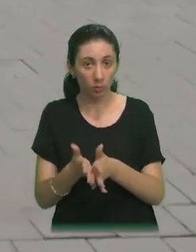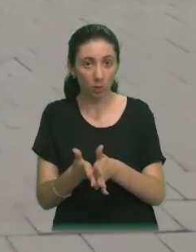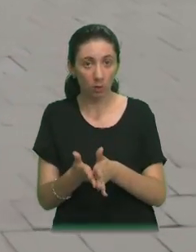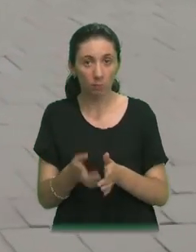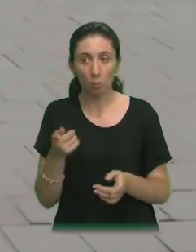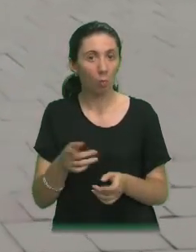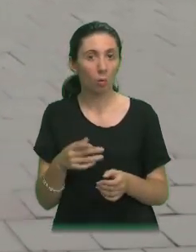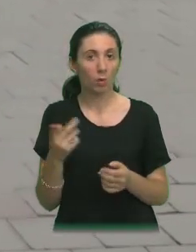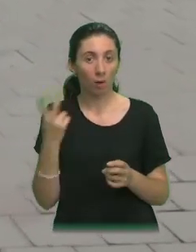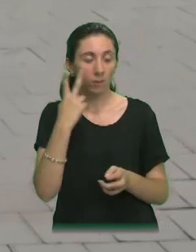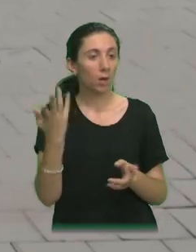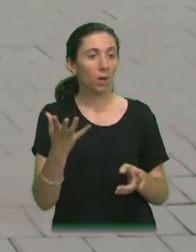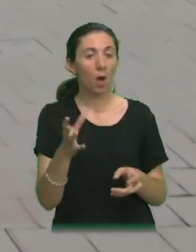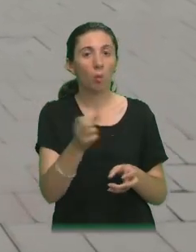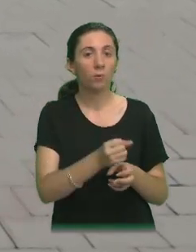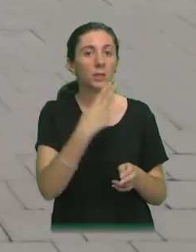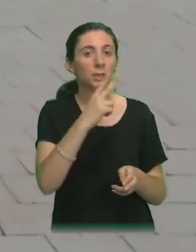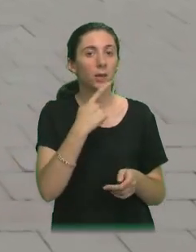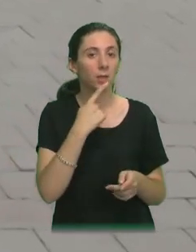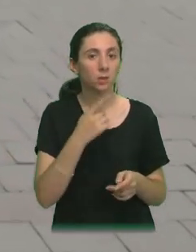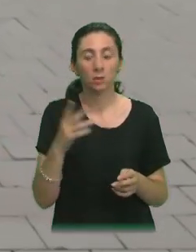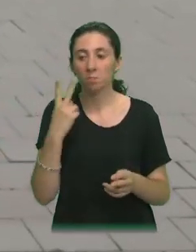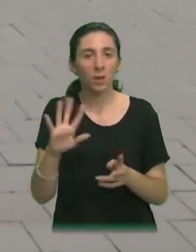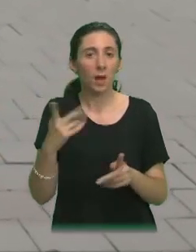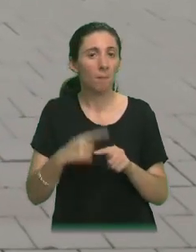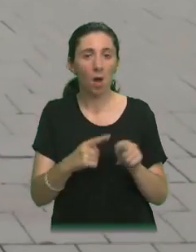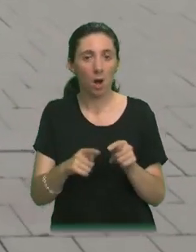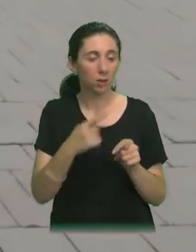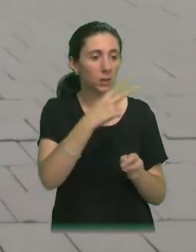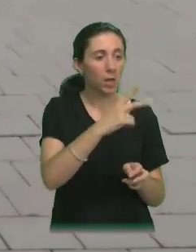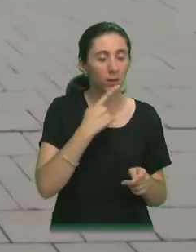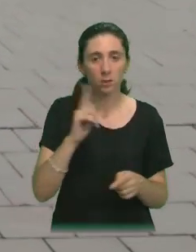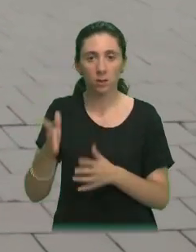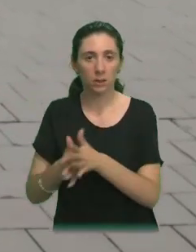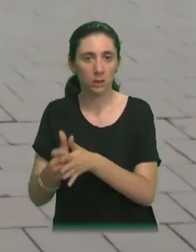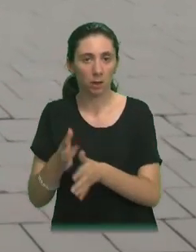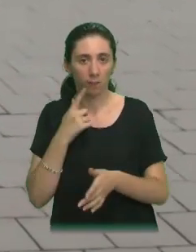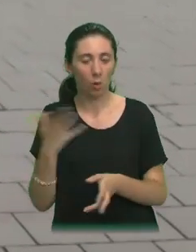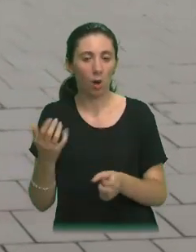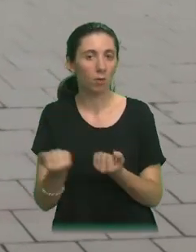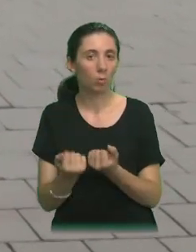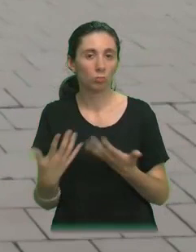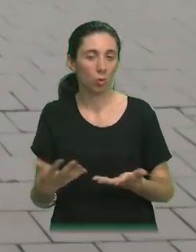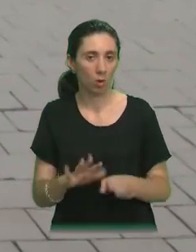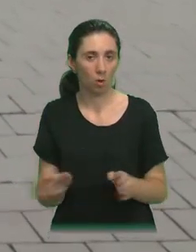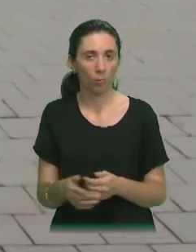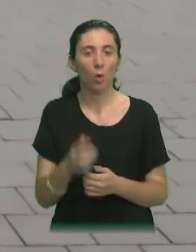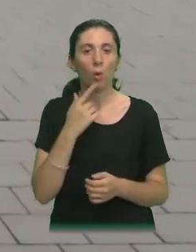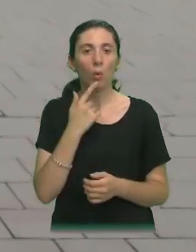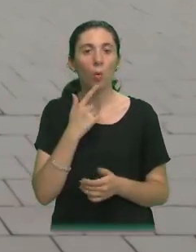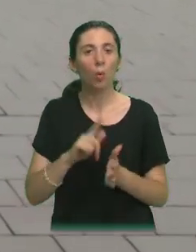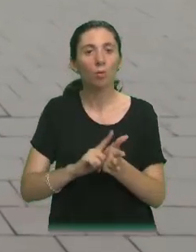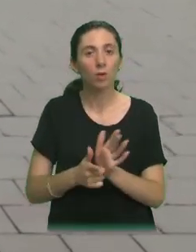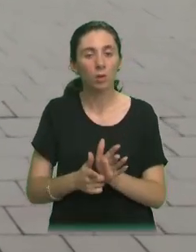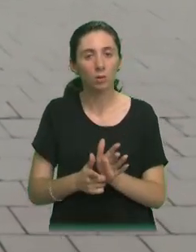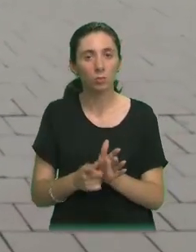čudan, pogotovo ga ne susrećemo toliko. Kad ga naučiš, onda isto kad znaš novi strani jezik, vidiš da ljudi normalno komuniciraju i nema